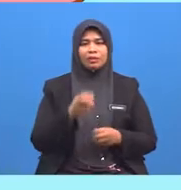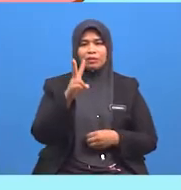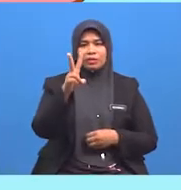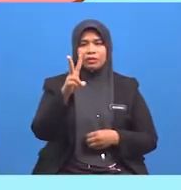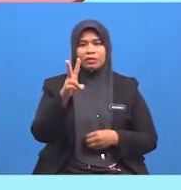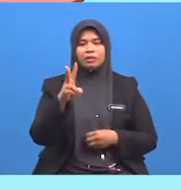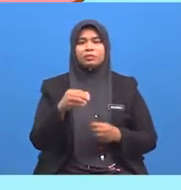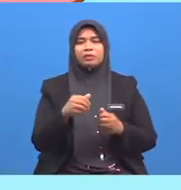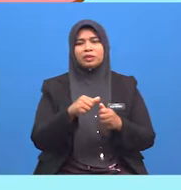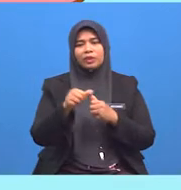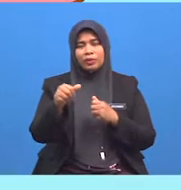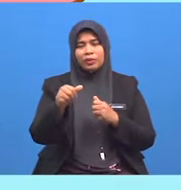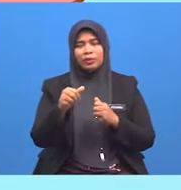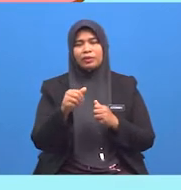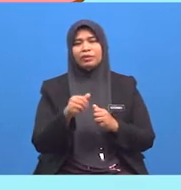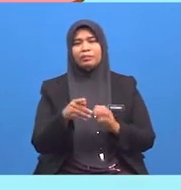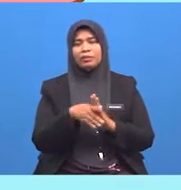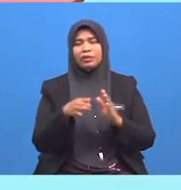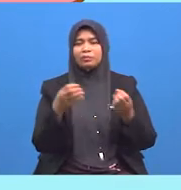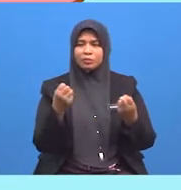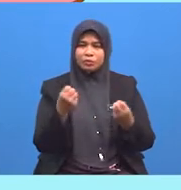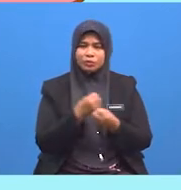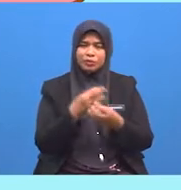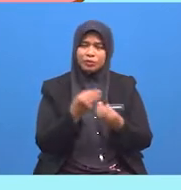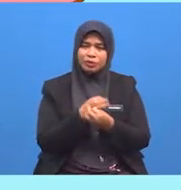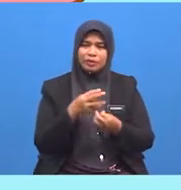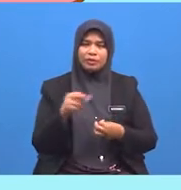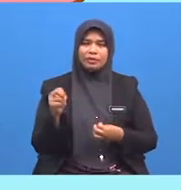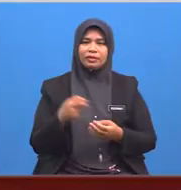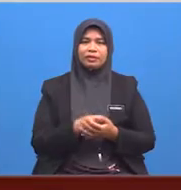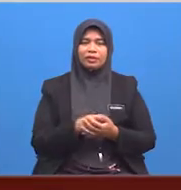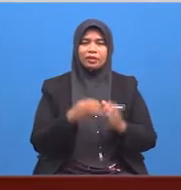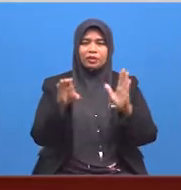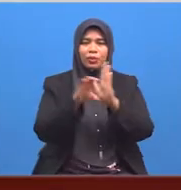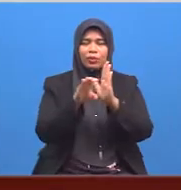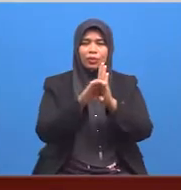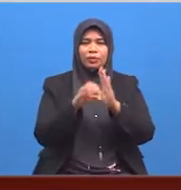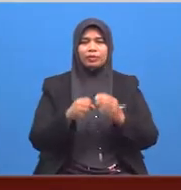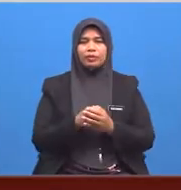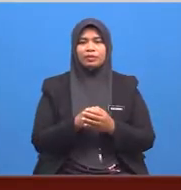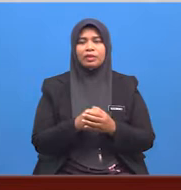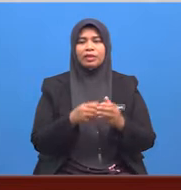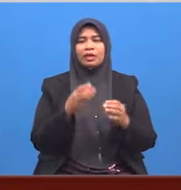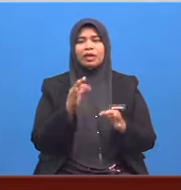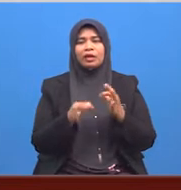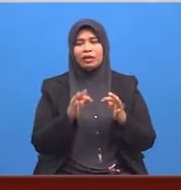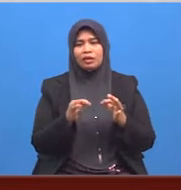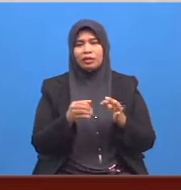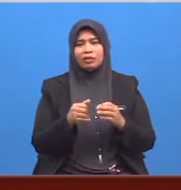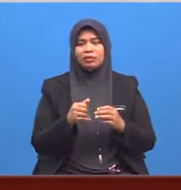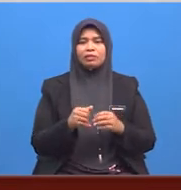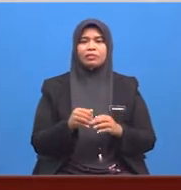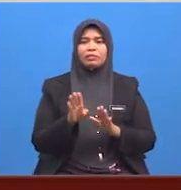mengamalkan sikap tersebut untuk menghindari permusuhan contohnya sekiranya